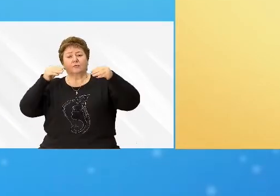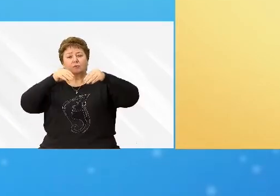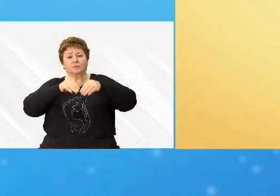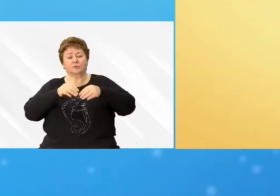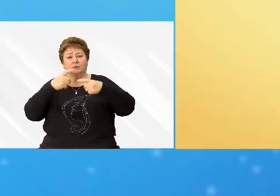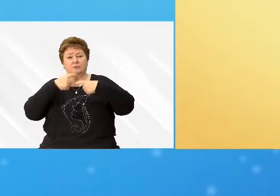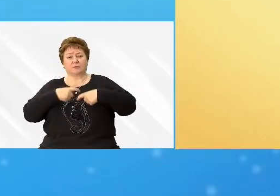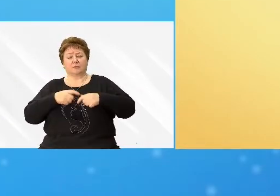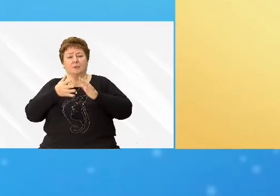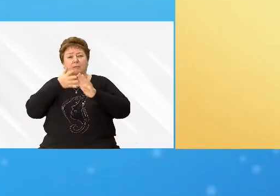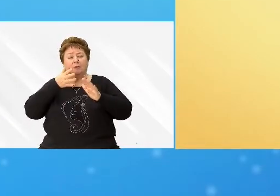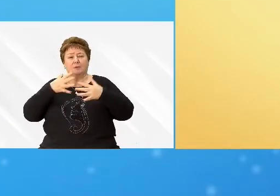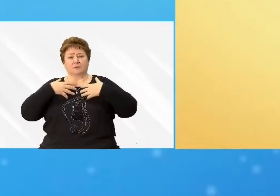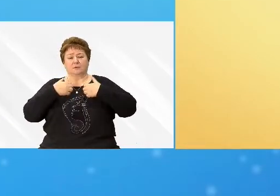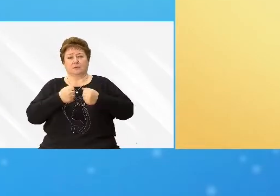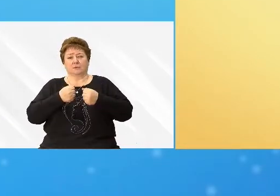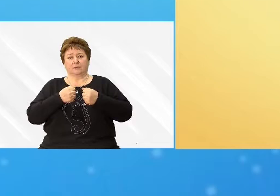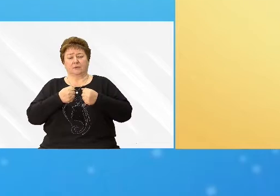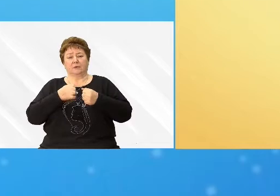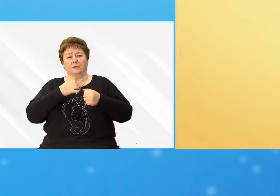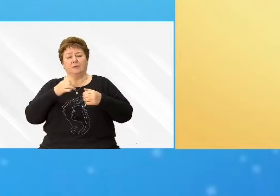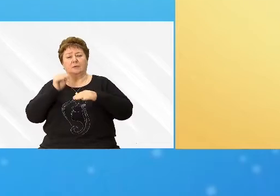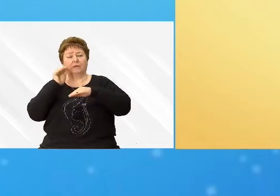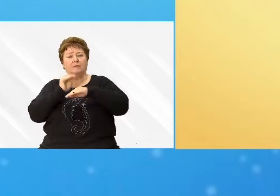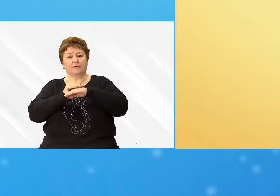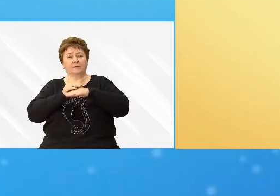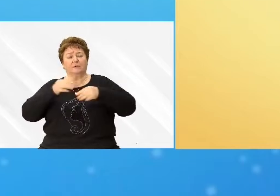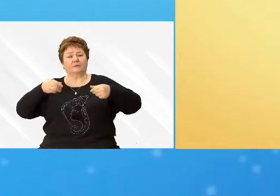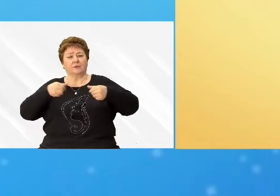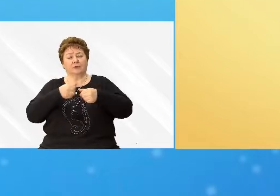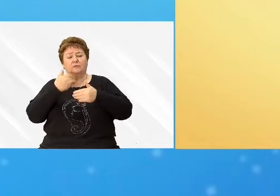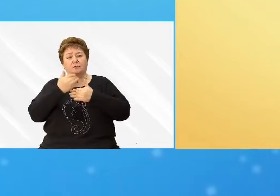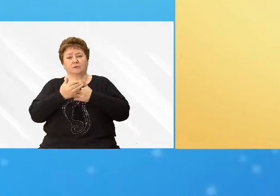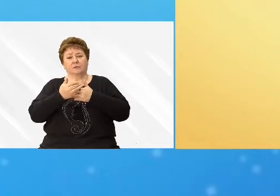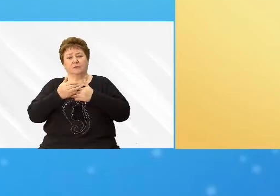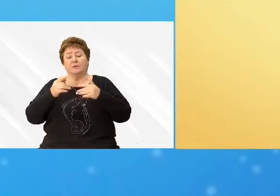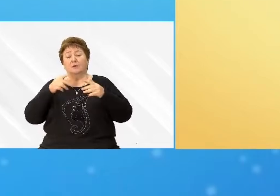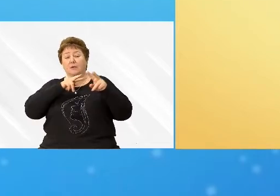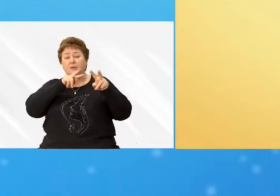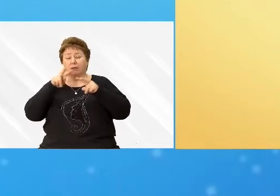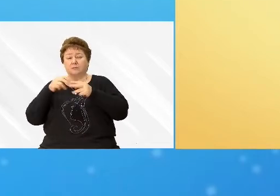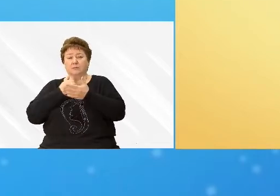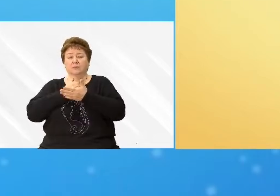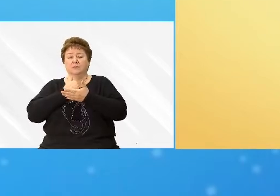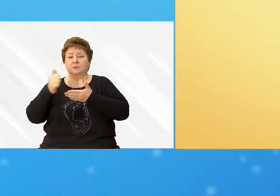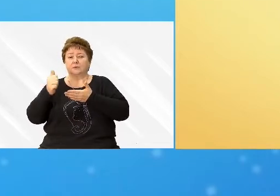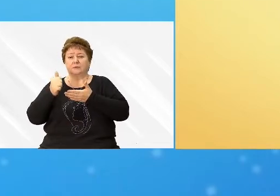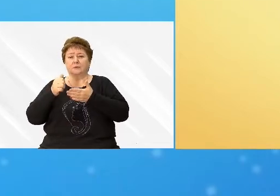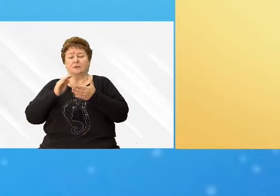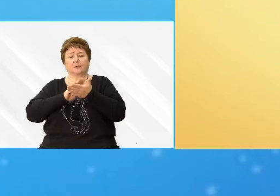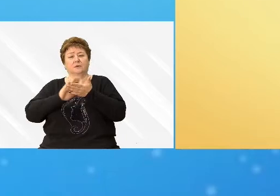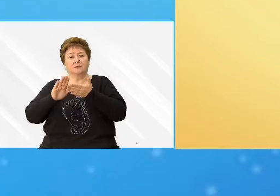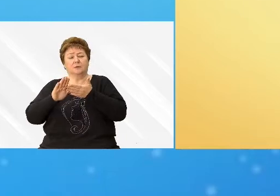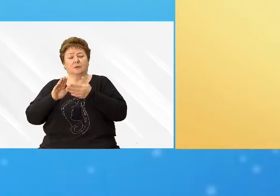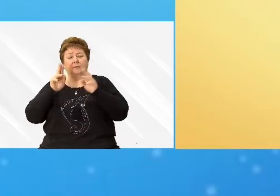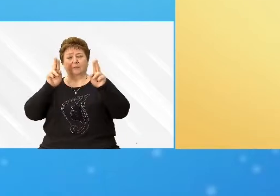понятие здоровья и факторы влияющие на него рассмотрим основные гигиенические правила